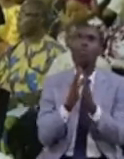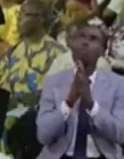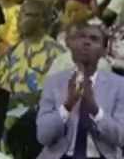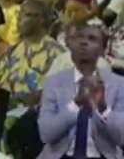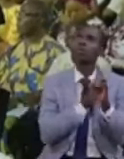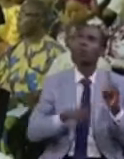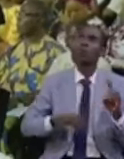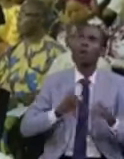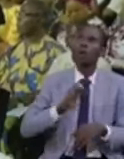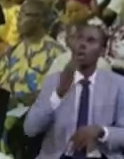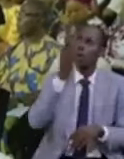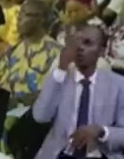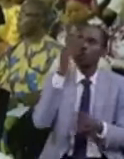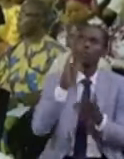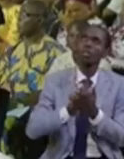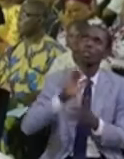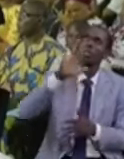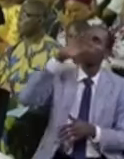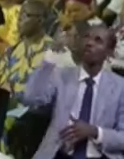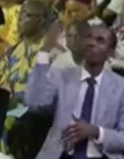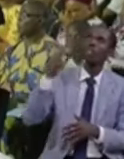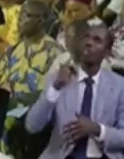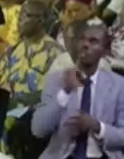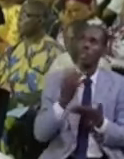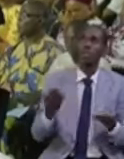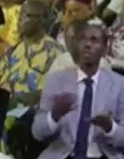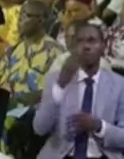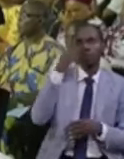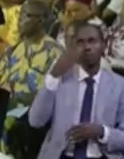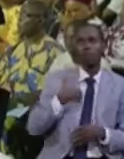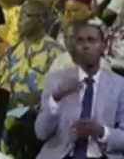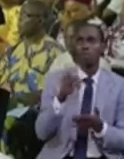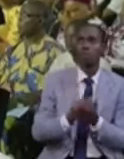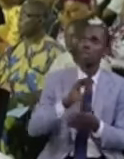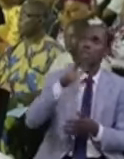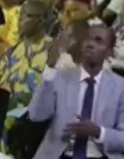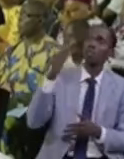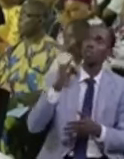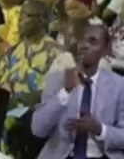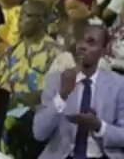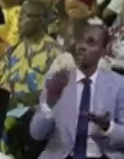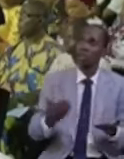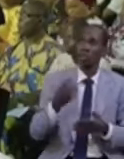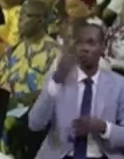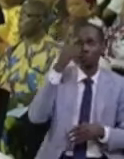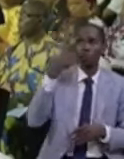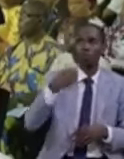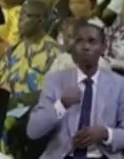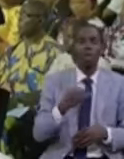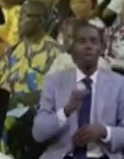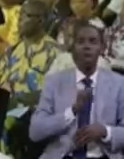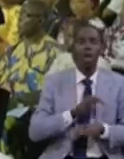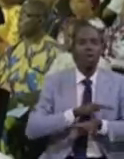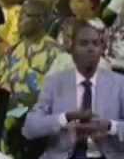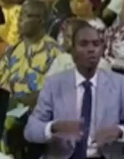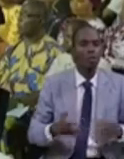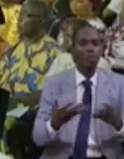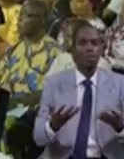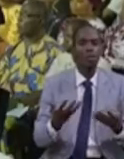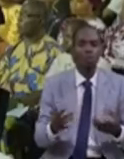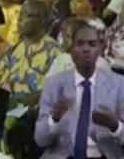que ta grâce est disponible et cette grâce est disponible pour moi je ne veux pas seulement un salut